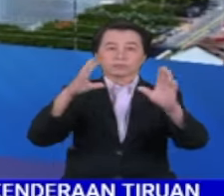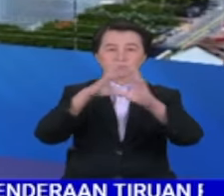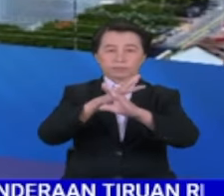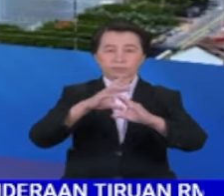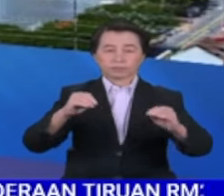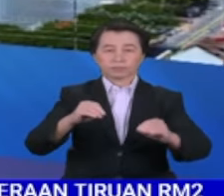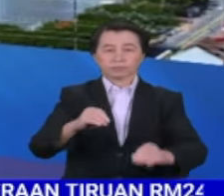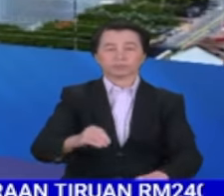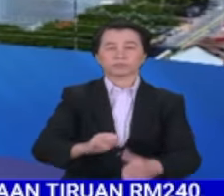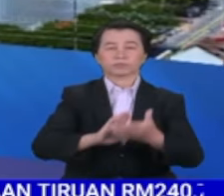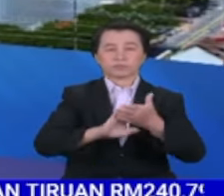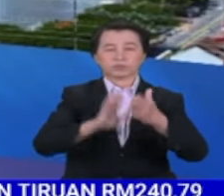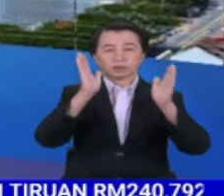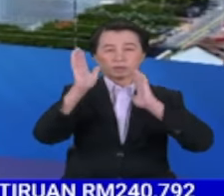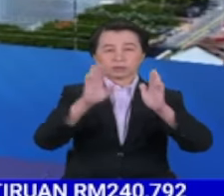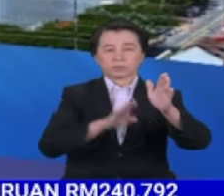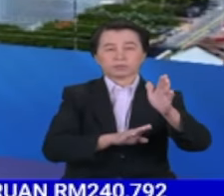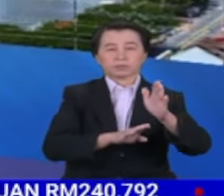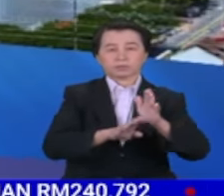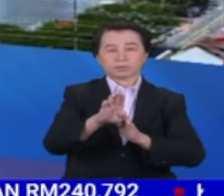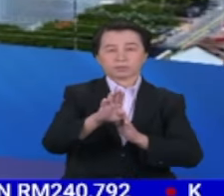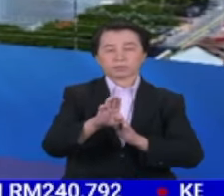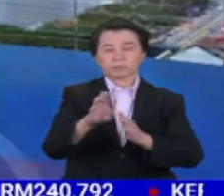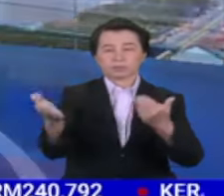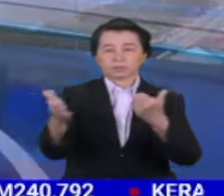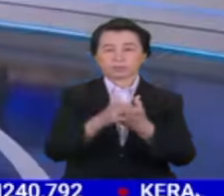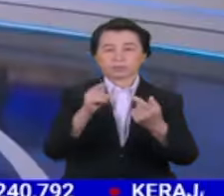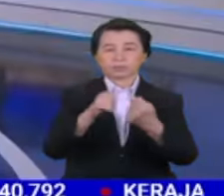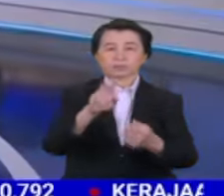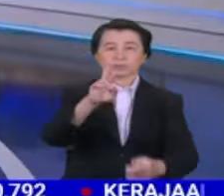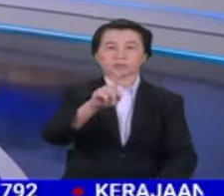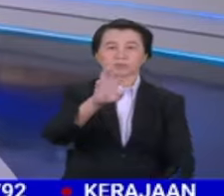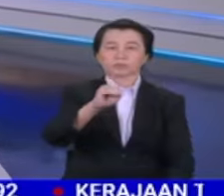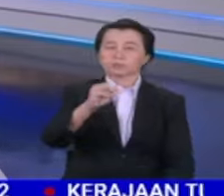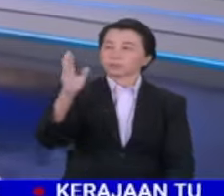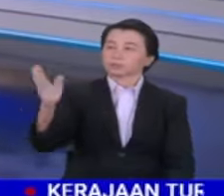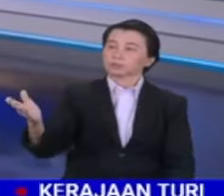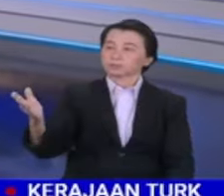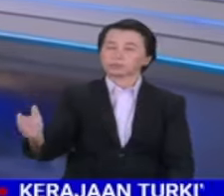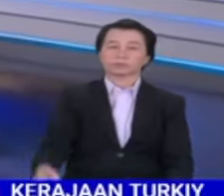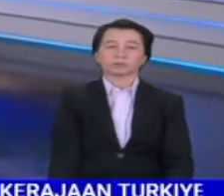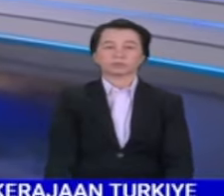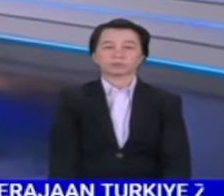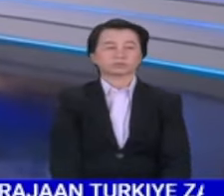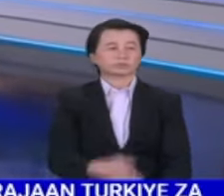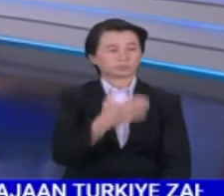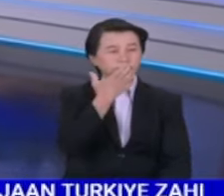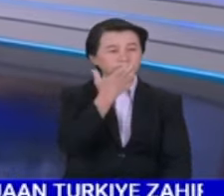salam Malaysia Madani kita kembali bersama Atika di angkasa Puri Atika